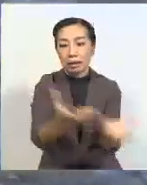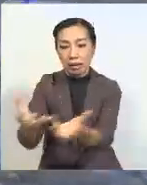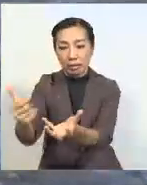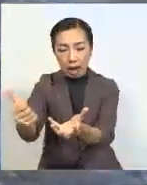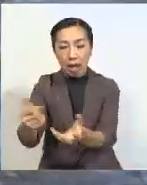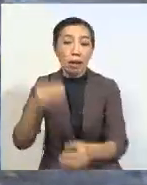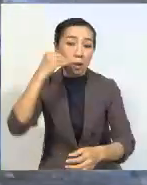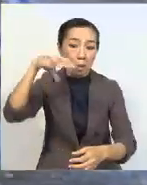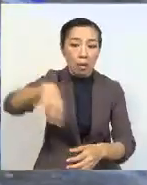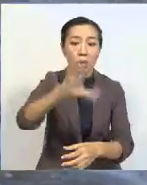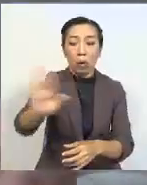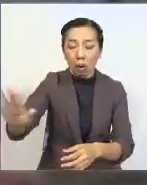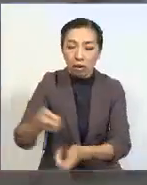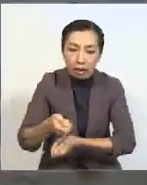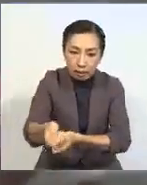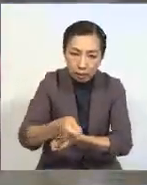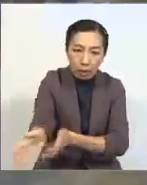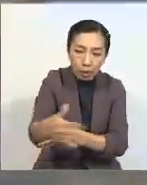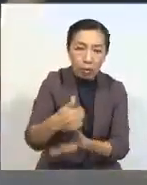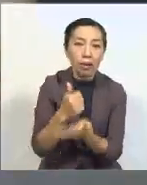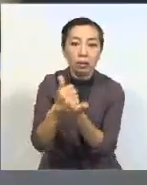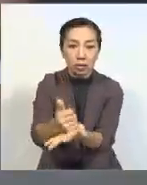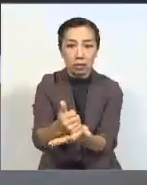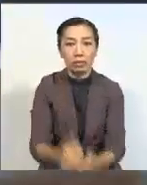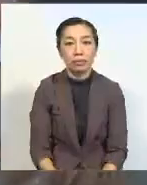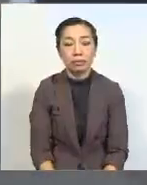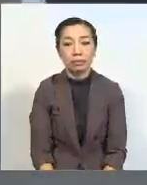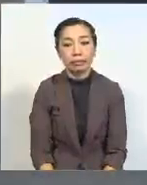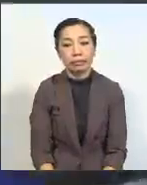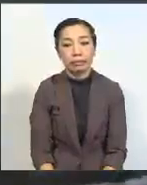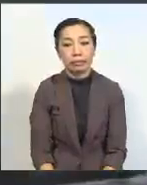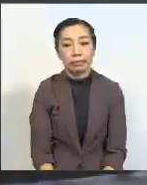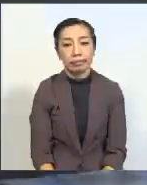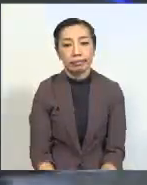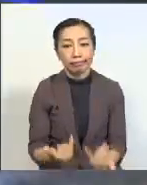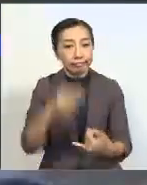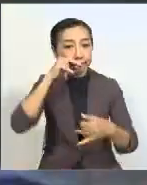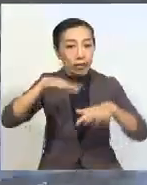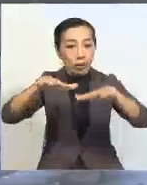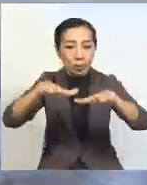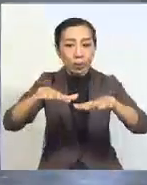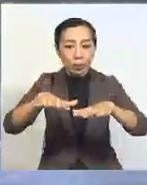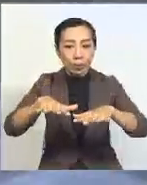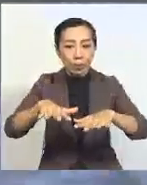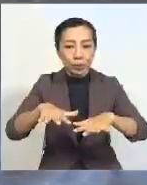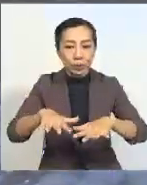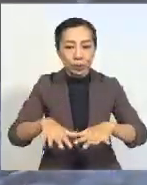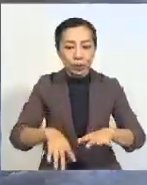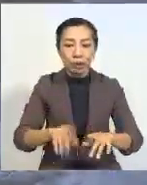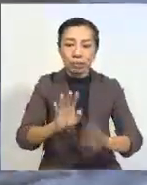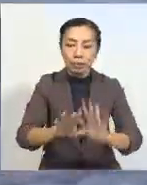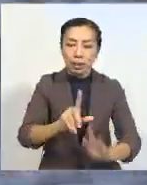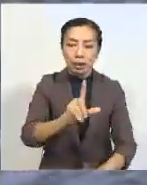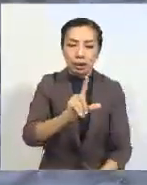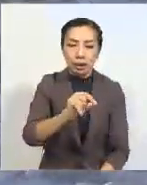ไปช่วยทำความสะอาดด้วยค่ะส่วนระดับน้ำตอนนี้ถือว่าลดลงอย่างต่อเนื่องก็เฉลี่ยแล้วอยู่ที่ประมาณ20ถึ